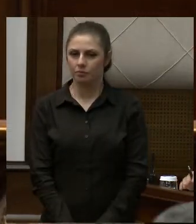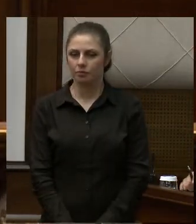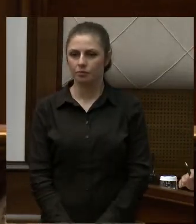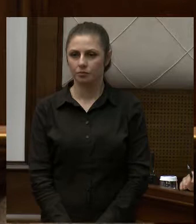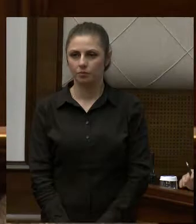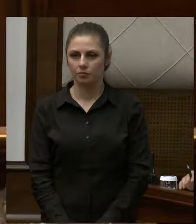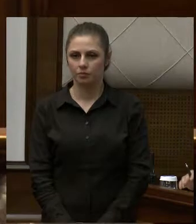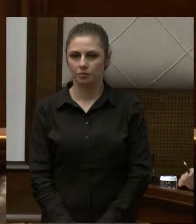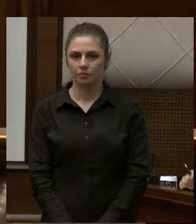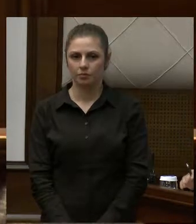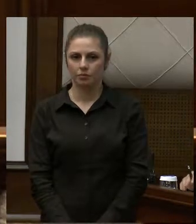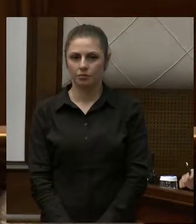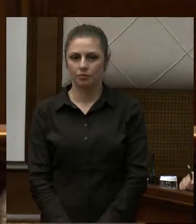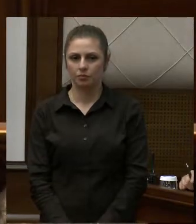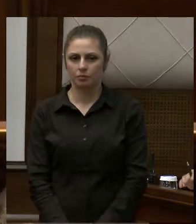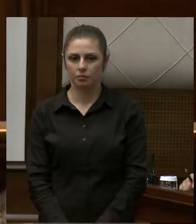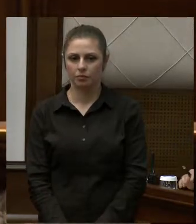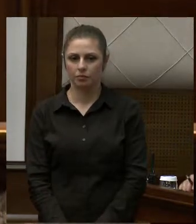Hanım'a.